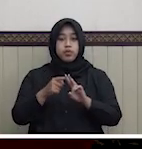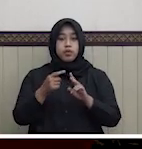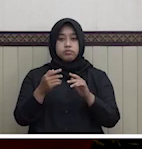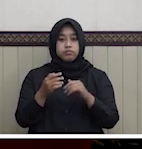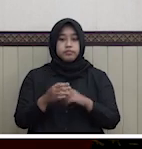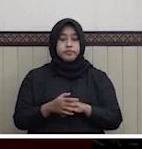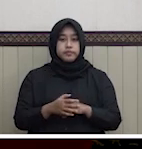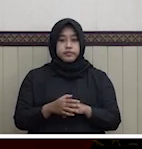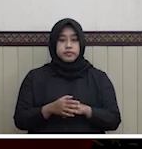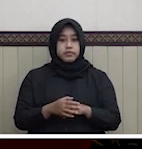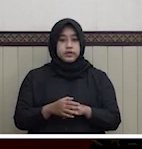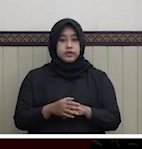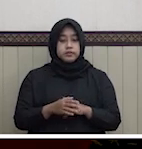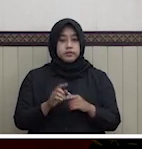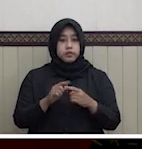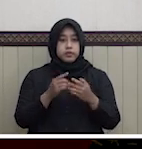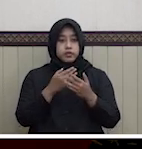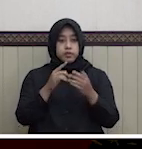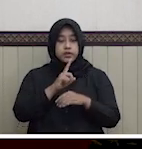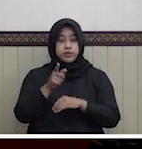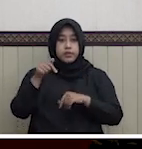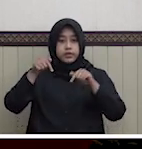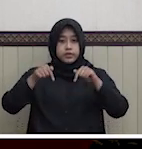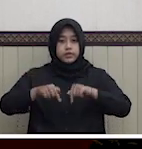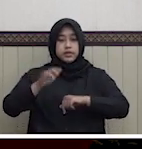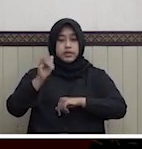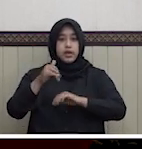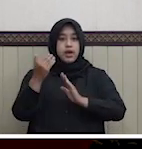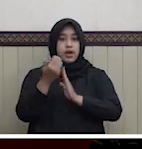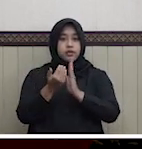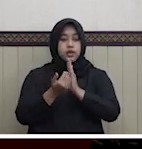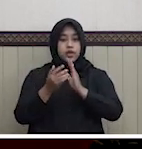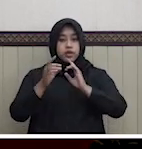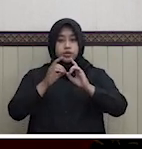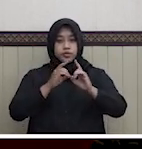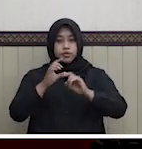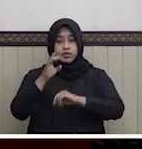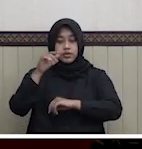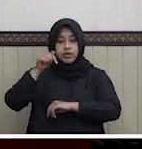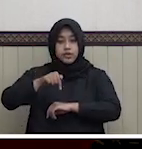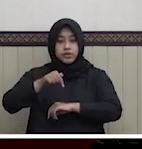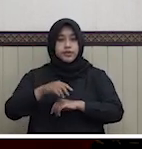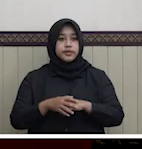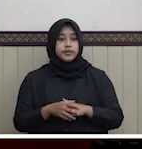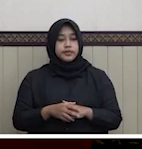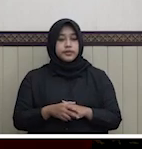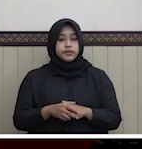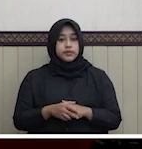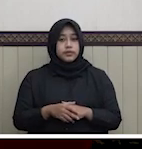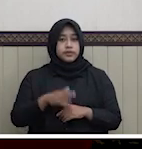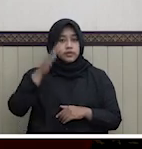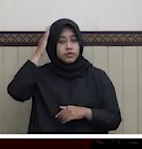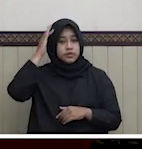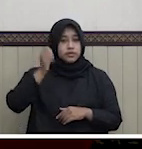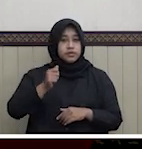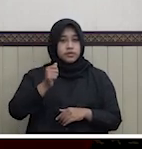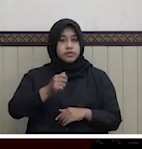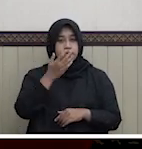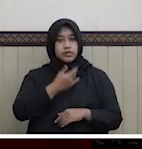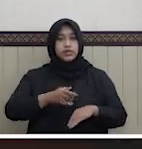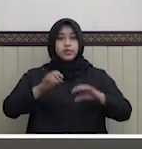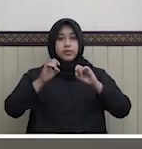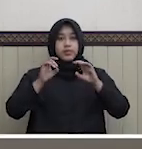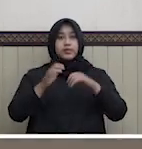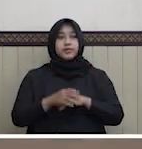juga pemirsa sampai di sini acara diskusi kita pada siang hari ini salamualaikum